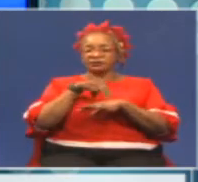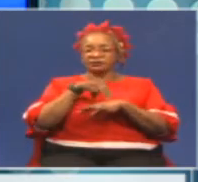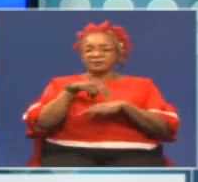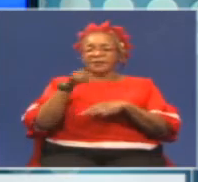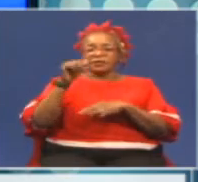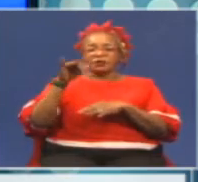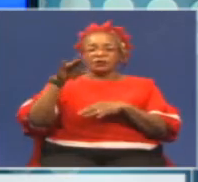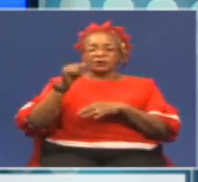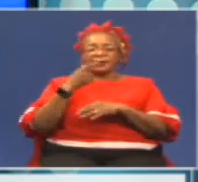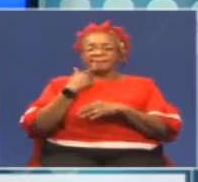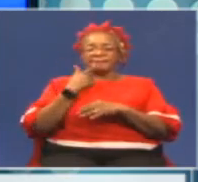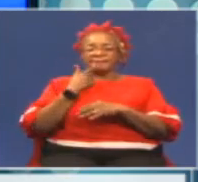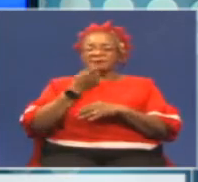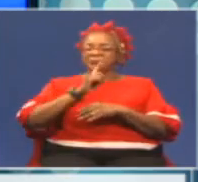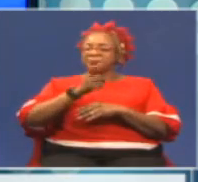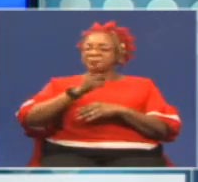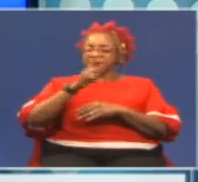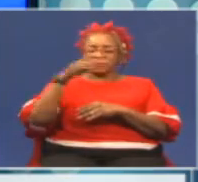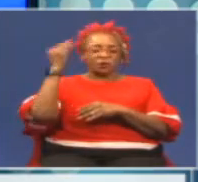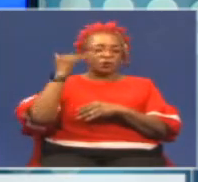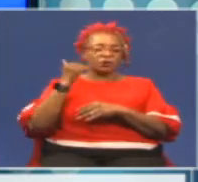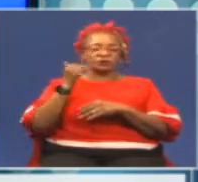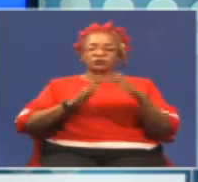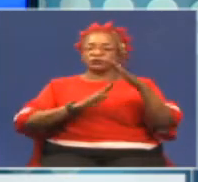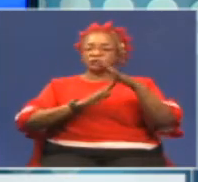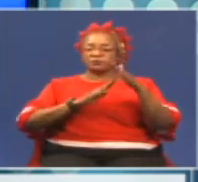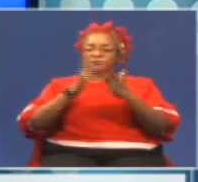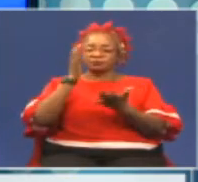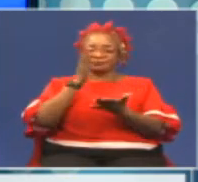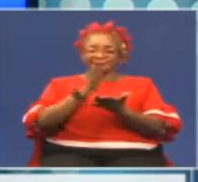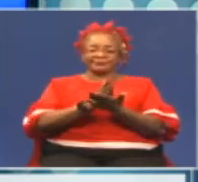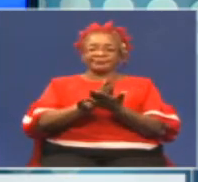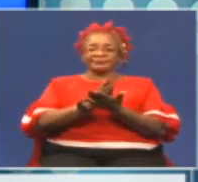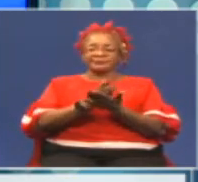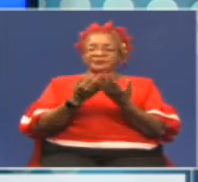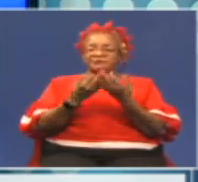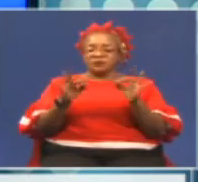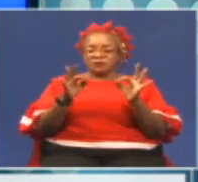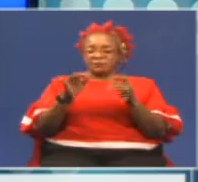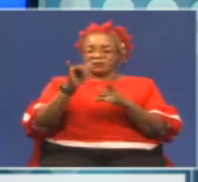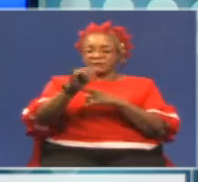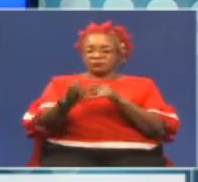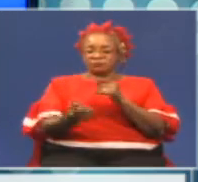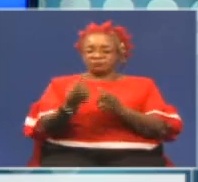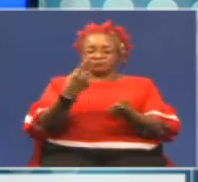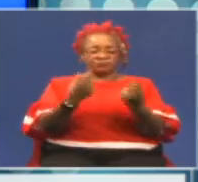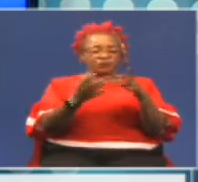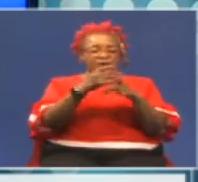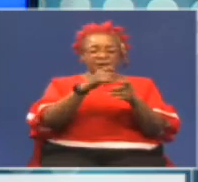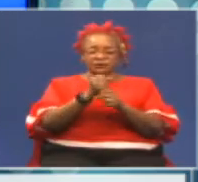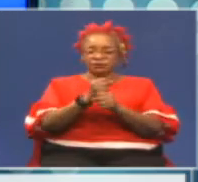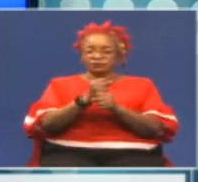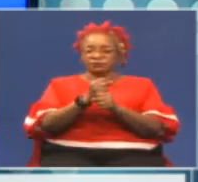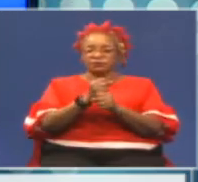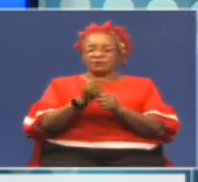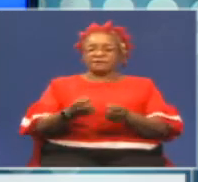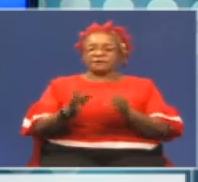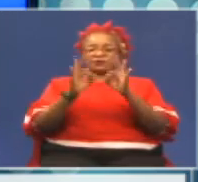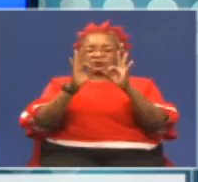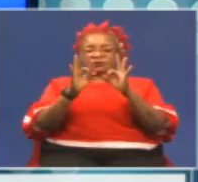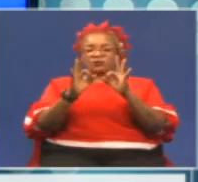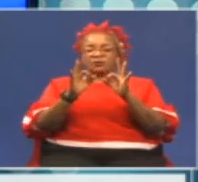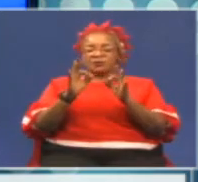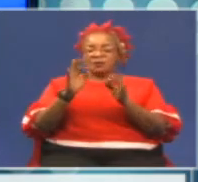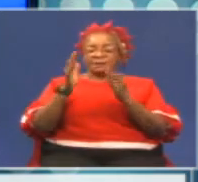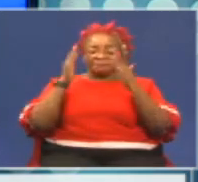Anyolo amekosoa vikali uamuzi wa mahakama ya juu kuidhinisha uhuru wa jamii hiyo kubuni mashirika au vyama rasmi, na kwa mujibu wa